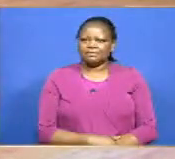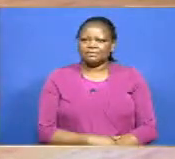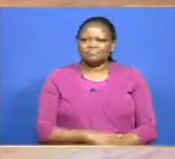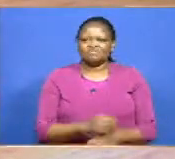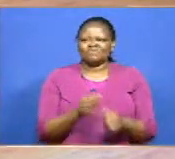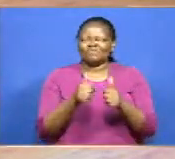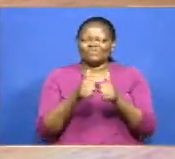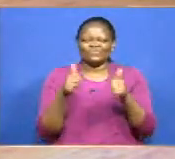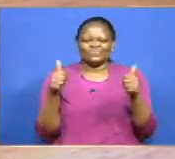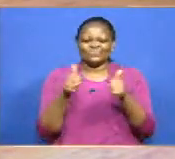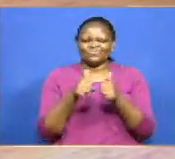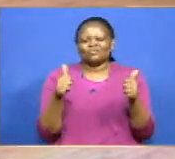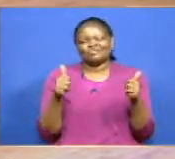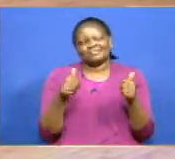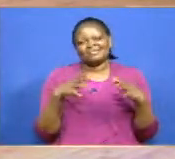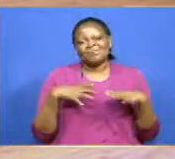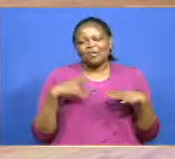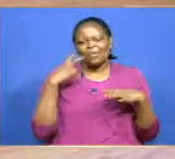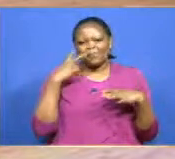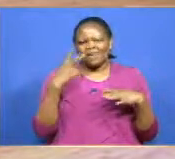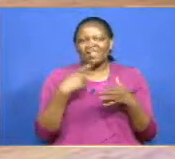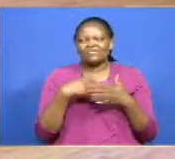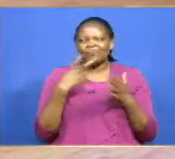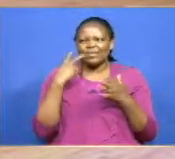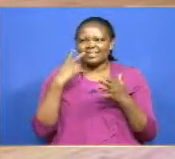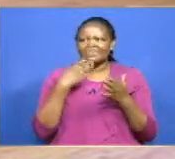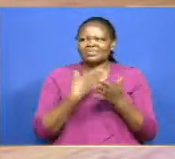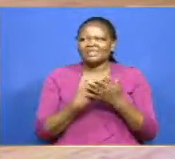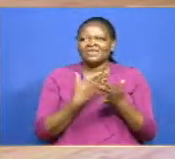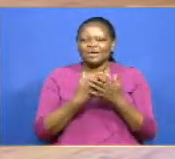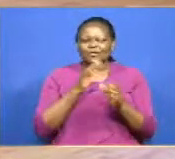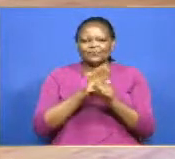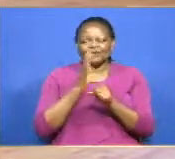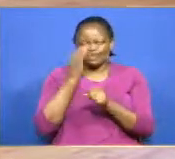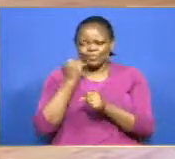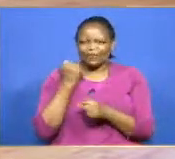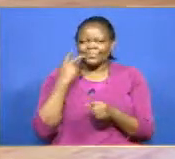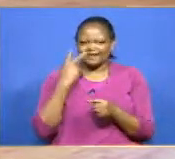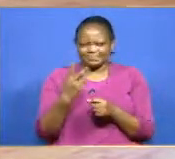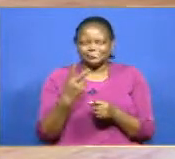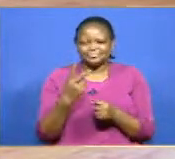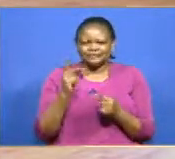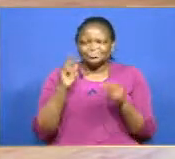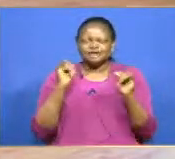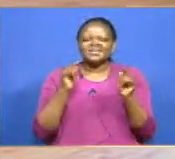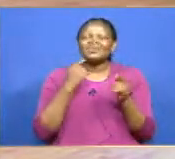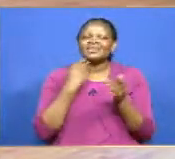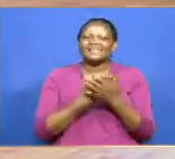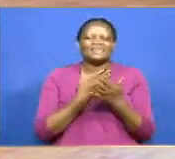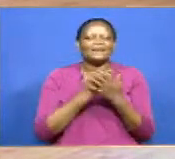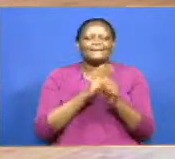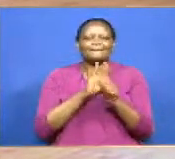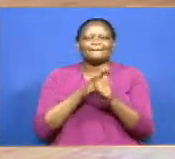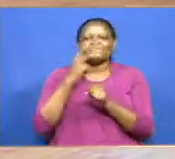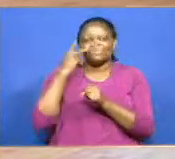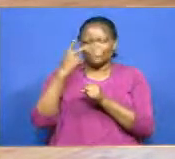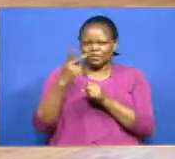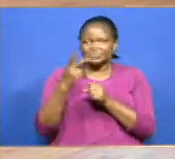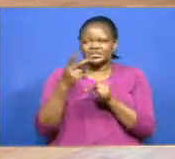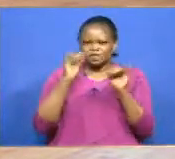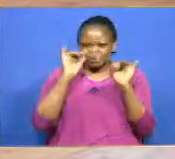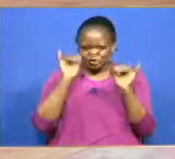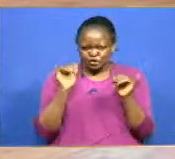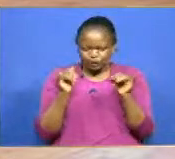Barabara kabisa mpenzi mtazamaji popote pale ulipo, shukrani sana kwa kujiunga nasi na asante sana tena sana kwa kujiunga nasi kwenye taarifa